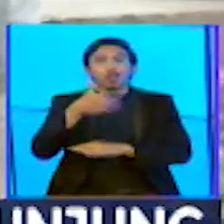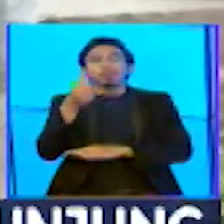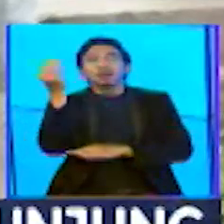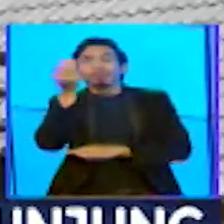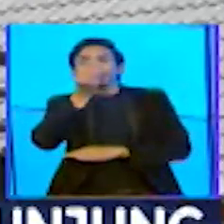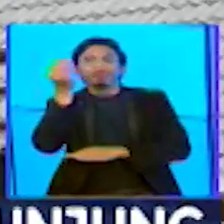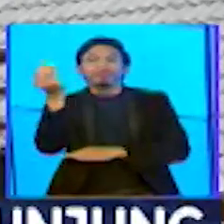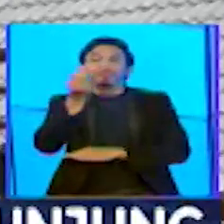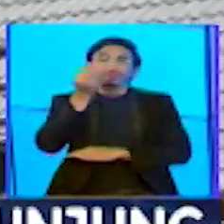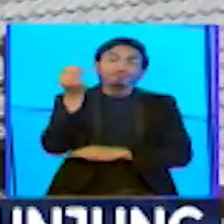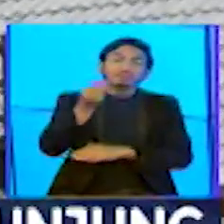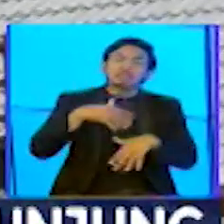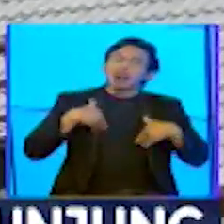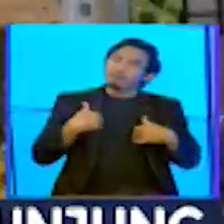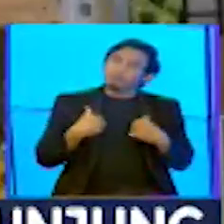suasana Kampung Korea.